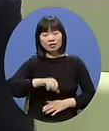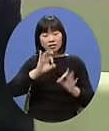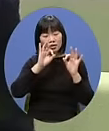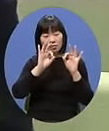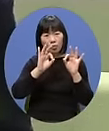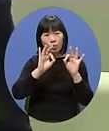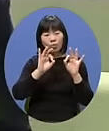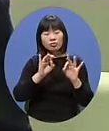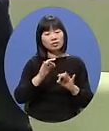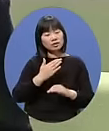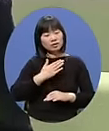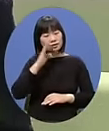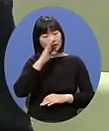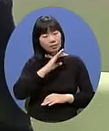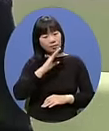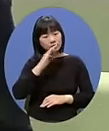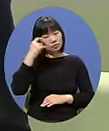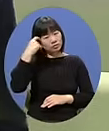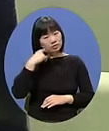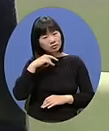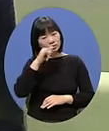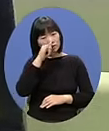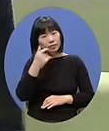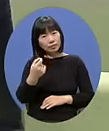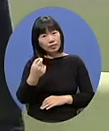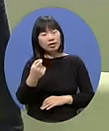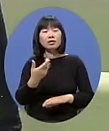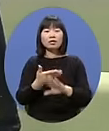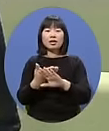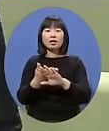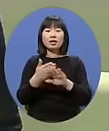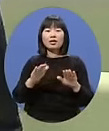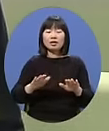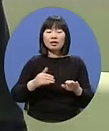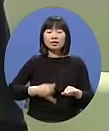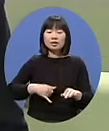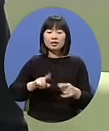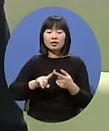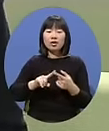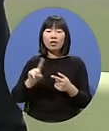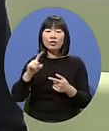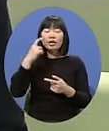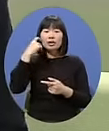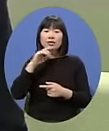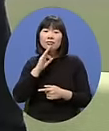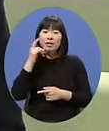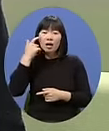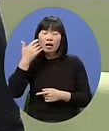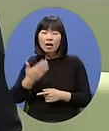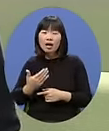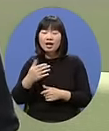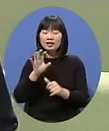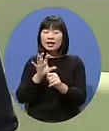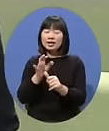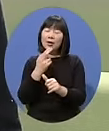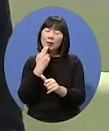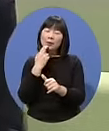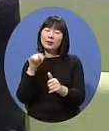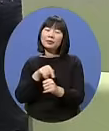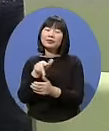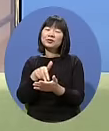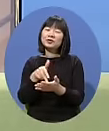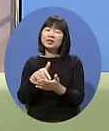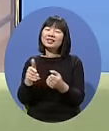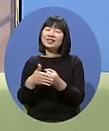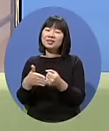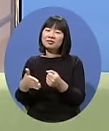보니까 뭔가 안 좋은 일이 있었나 보다. 요거는 되게 달라요. 그럼 아이는 일단 어떤 느낌이 되냐면 좀 야단 안 칠 분위기야 이런